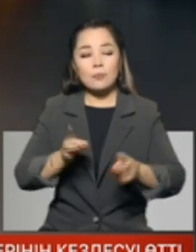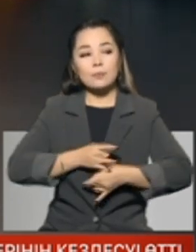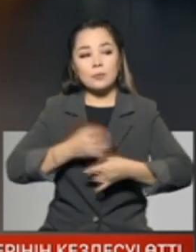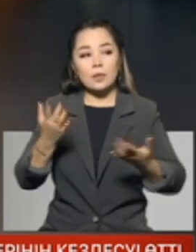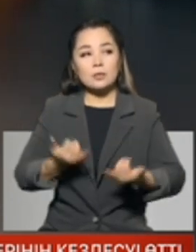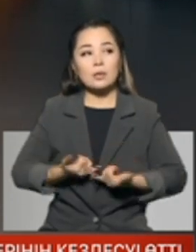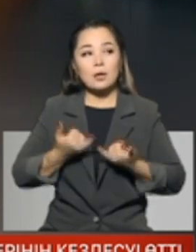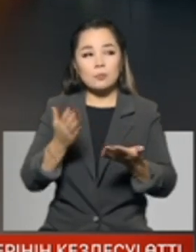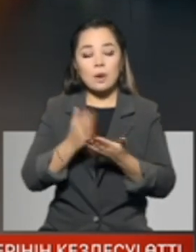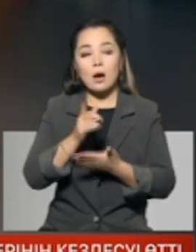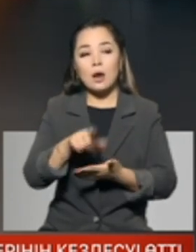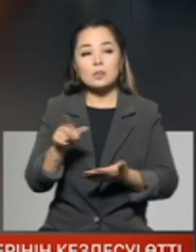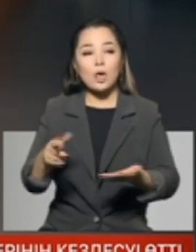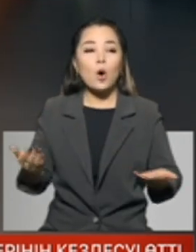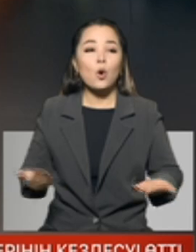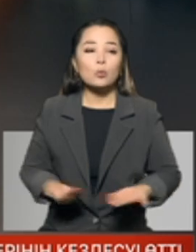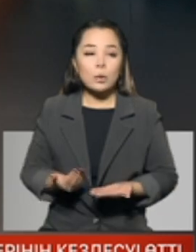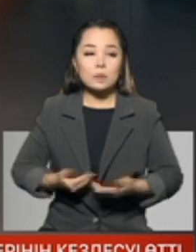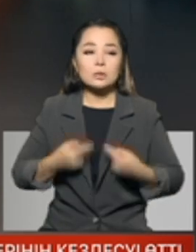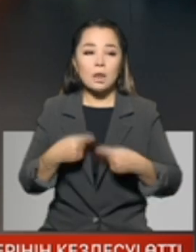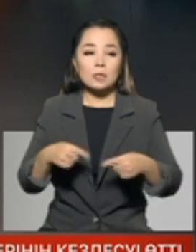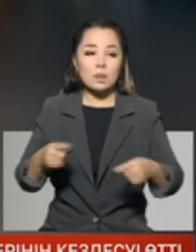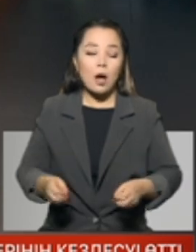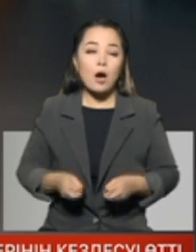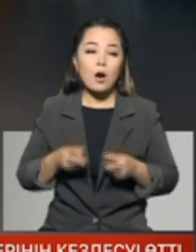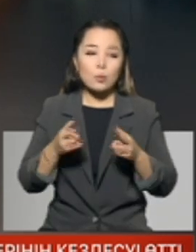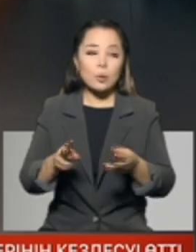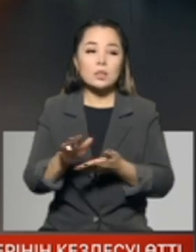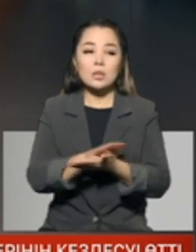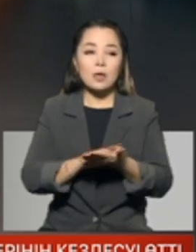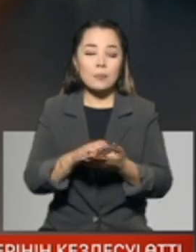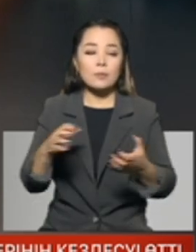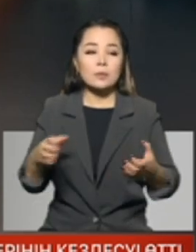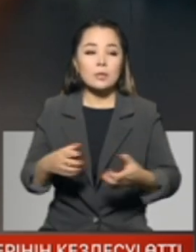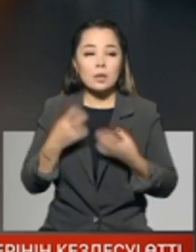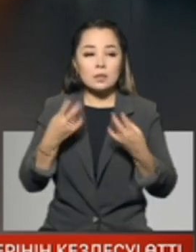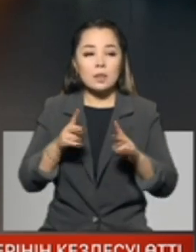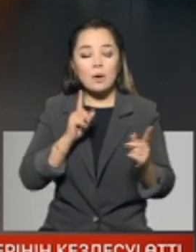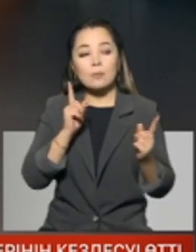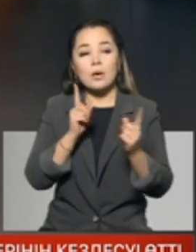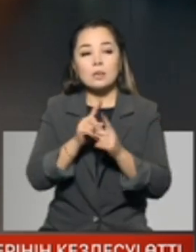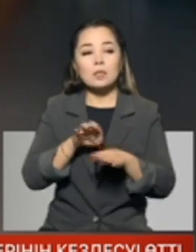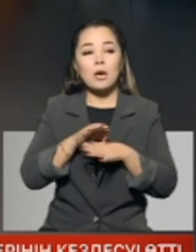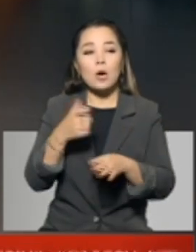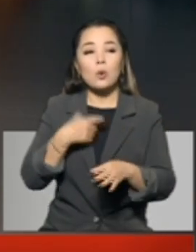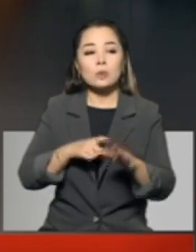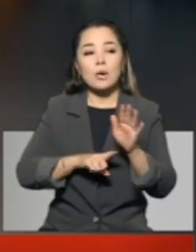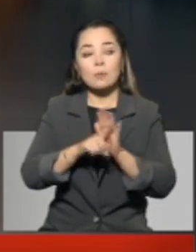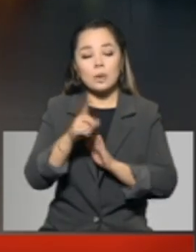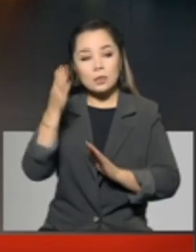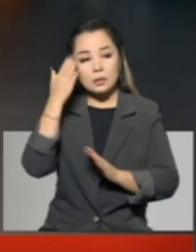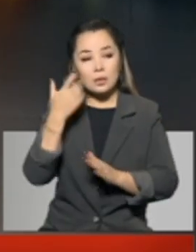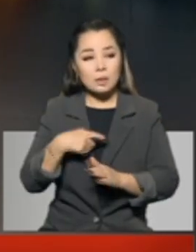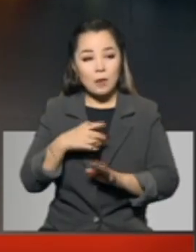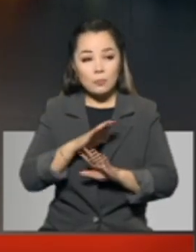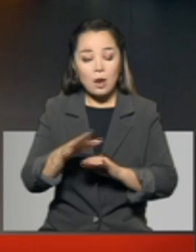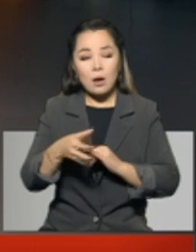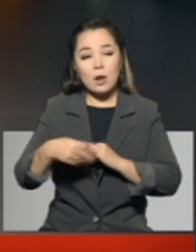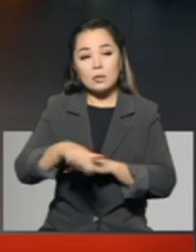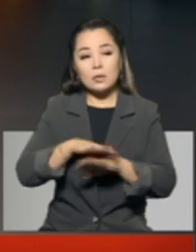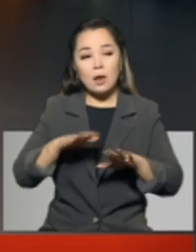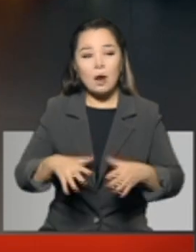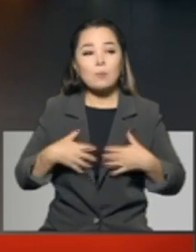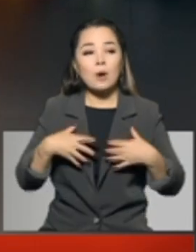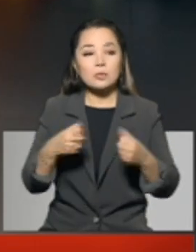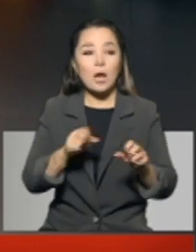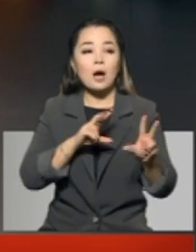мерекесі. Адам өміріне төнетін түрлі қауіптермен еш үрейсіз бетпе-бет келіп, өз бастарының емес, айналасының амандығына